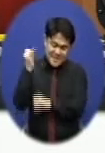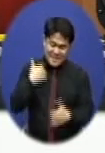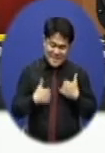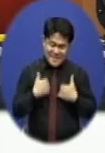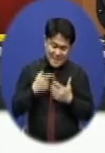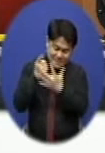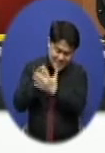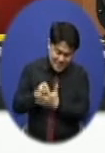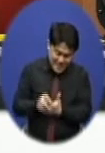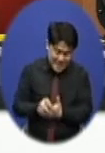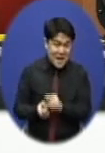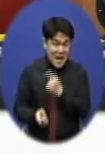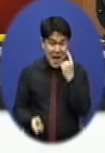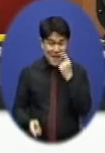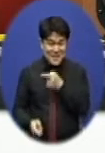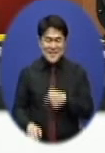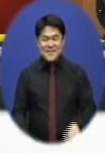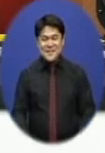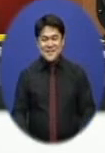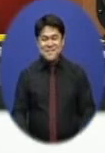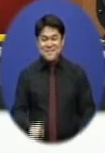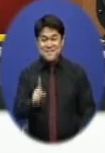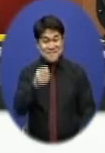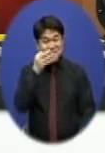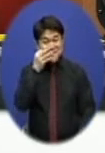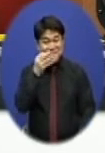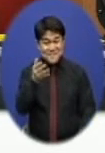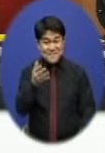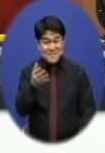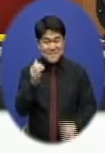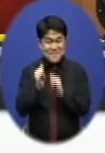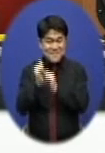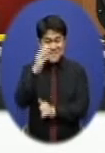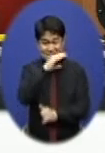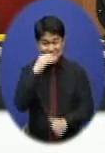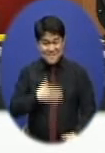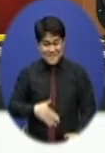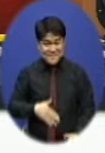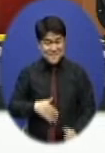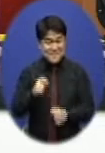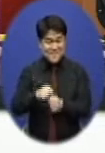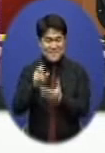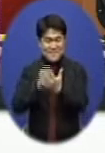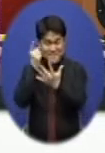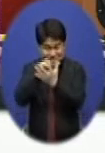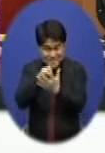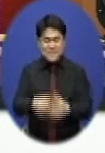또 퀴즈를 함께 풀어보는 시간입니다. 네. 자, 함께 외쳐볼까요? 네. 역사 바로 알기